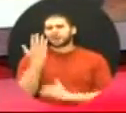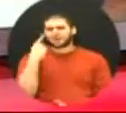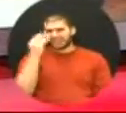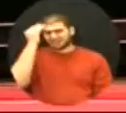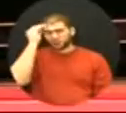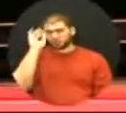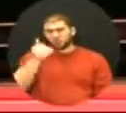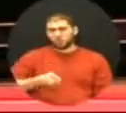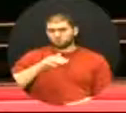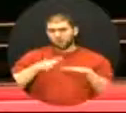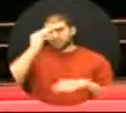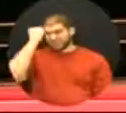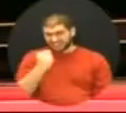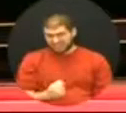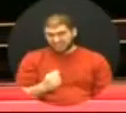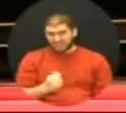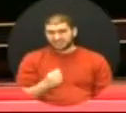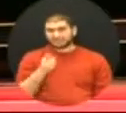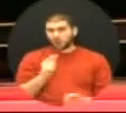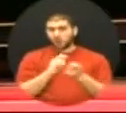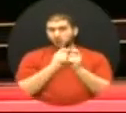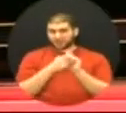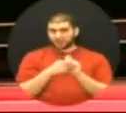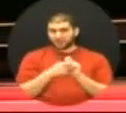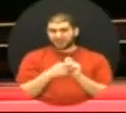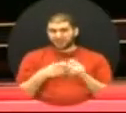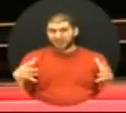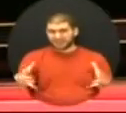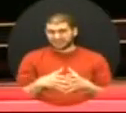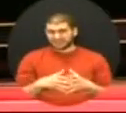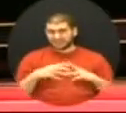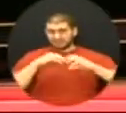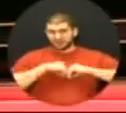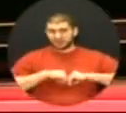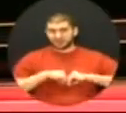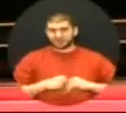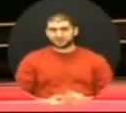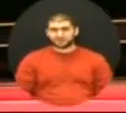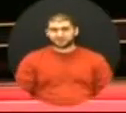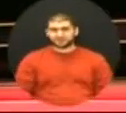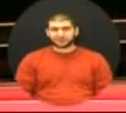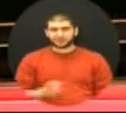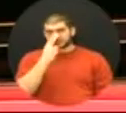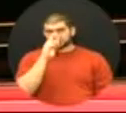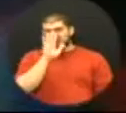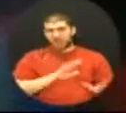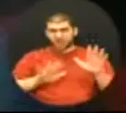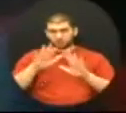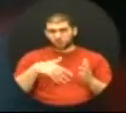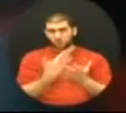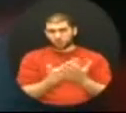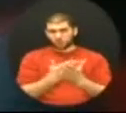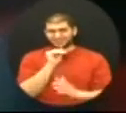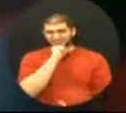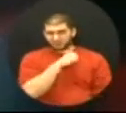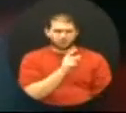לזכרו של ראש הממשלה שנרצח, זה הופך את זה לעצרת מכילה? לא, לא, כלומר, לטשטש את העובדות